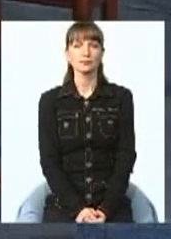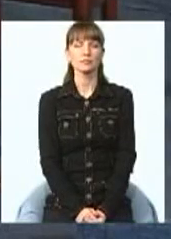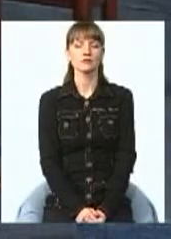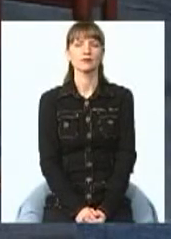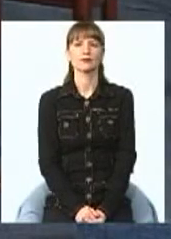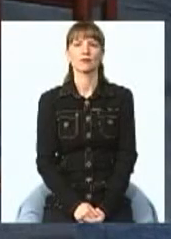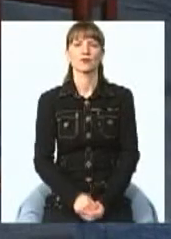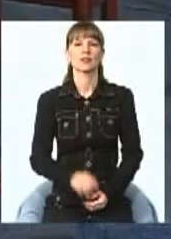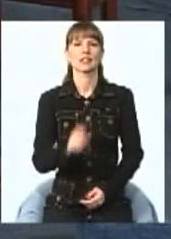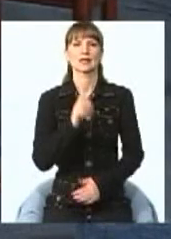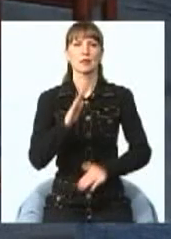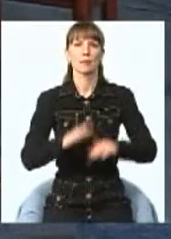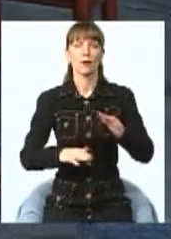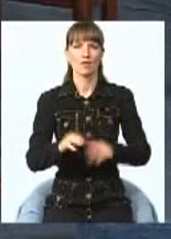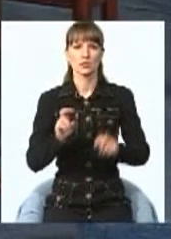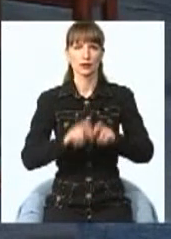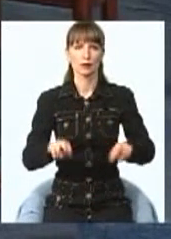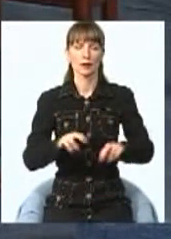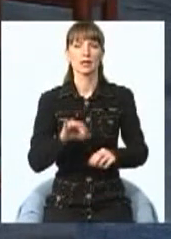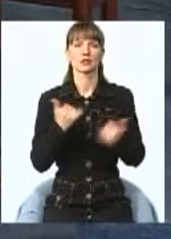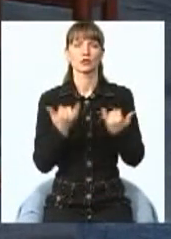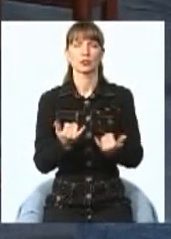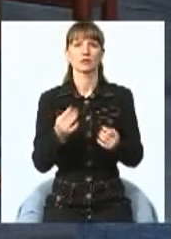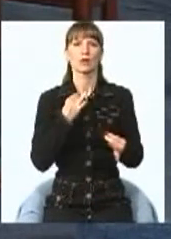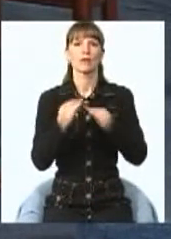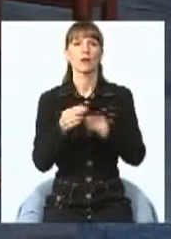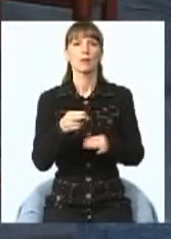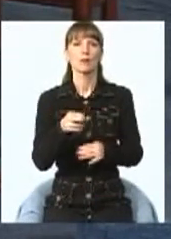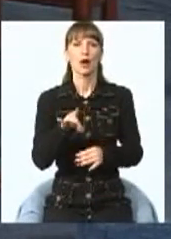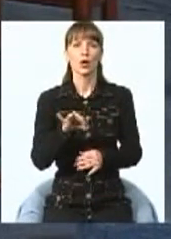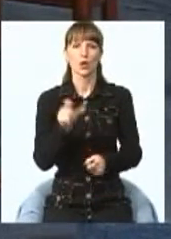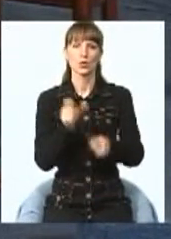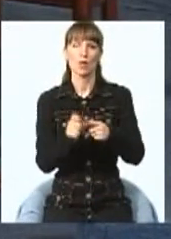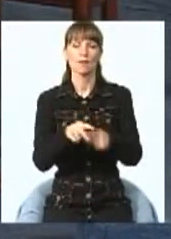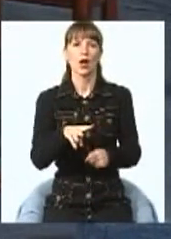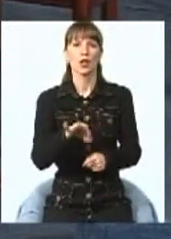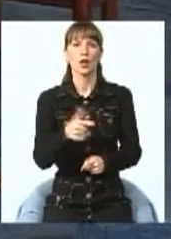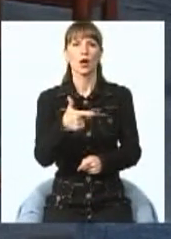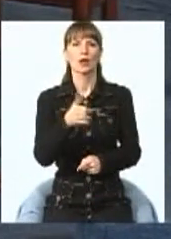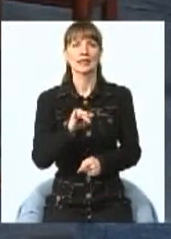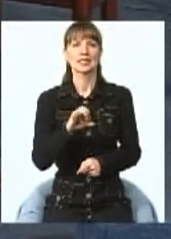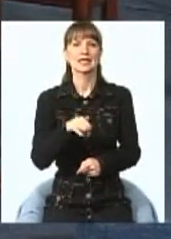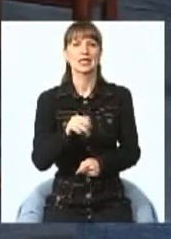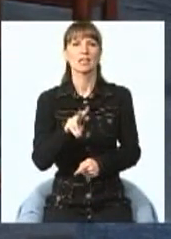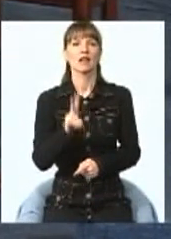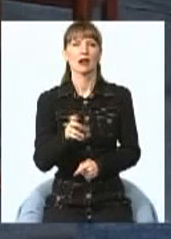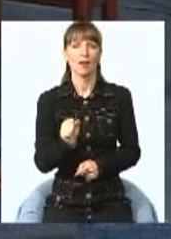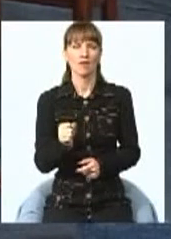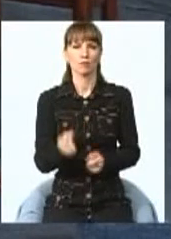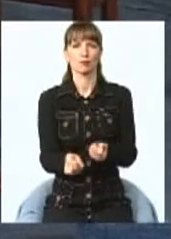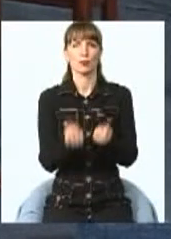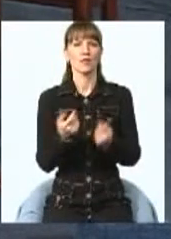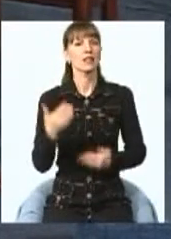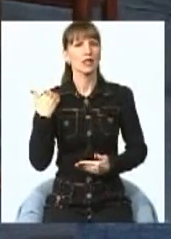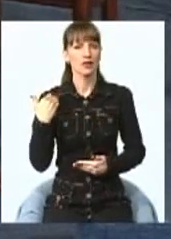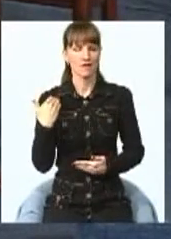Ну, власне, з професією розібралися, ну, а тепер поговоримо трішки про саме слово логістика. Адже, як відомо, з'явилося воно зовсім нещодавно.